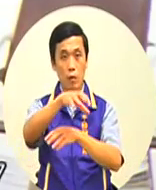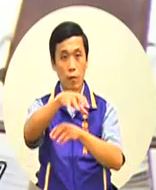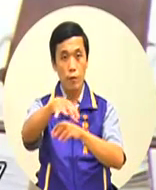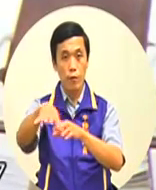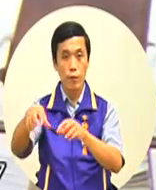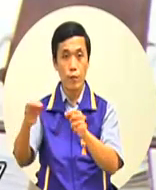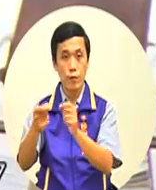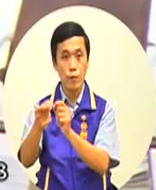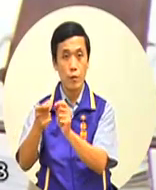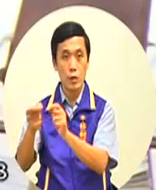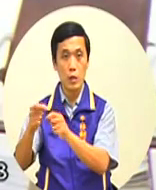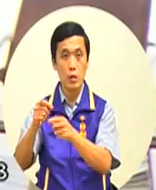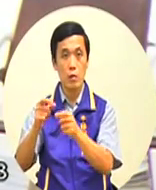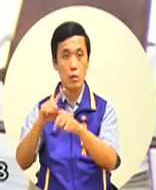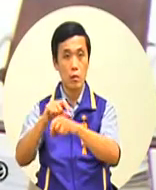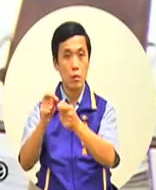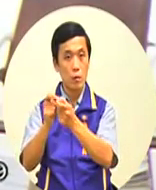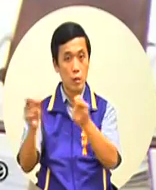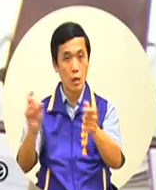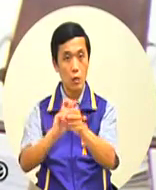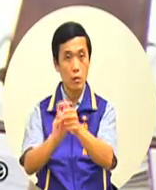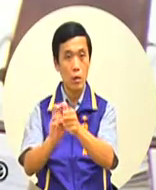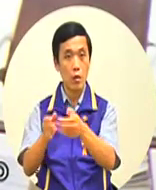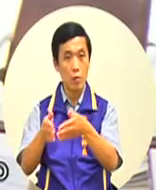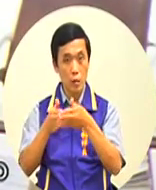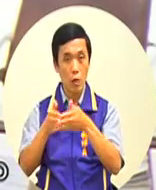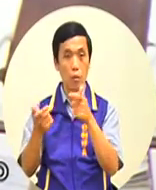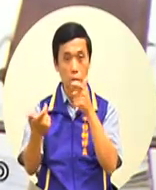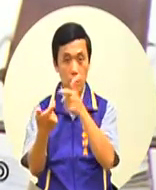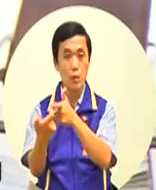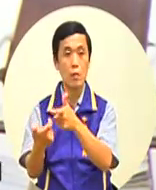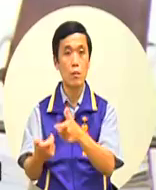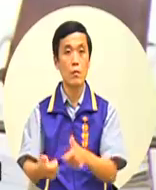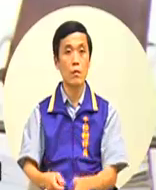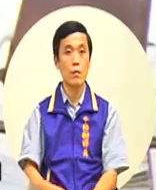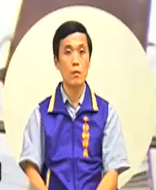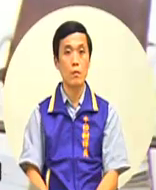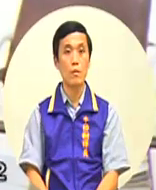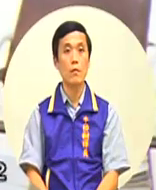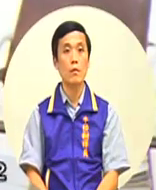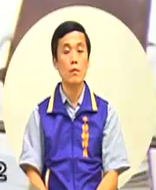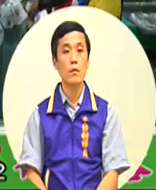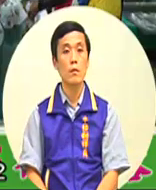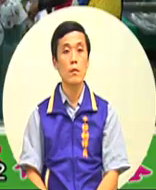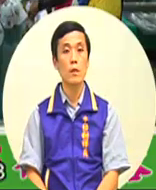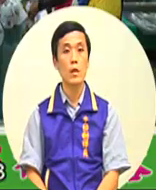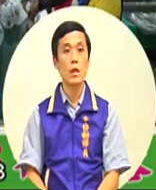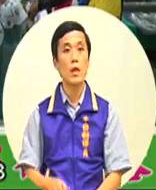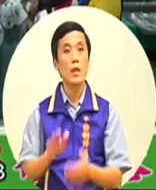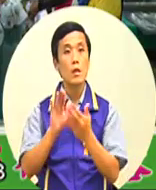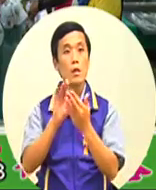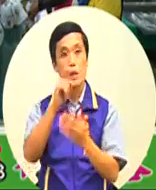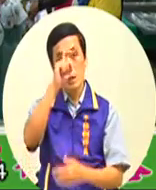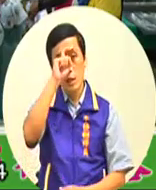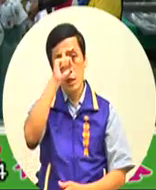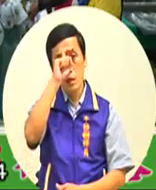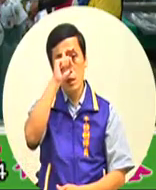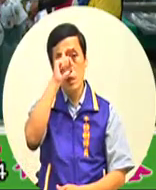的需求？那这个这个是我们的据点哈。好，那我们再来看一下。那为了要